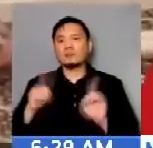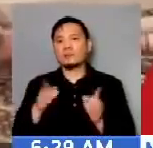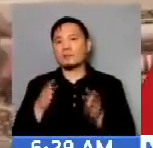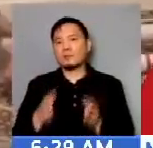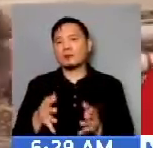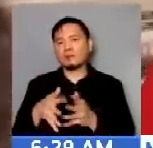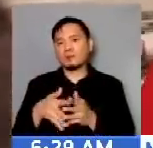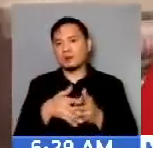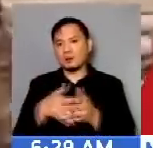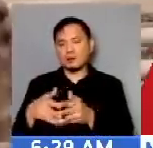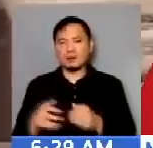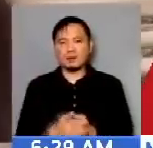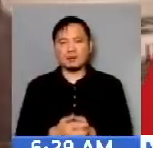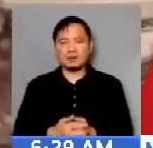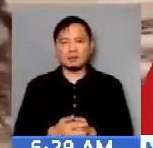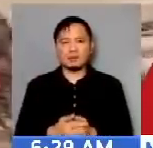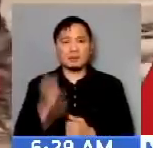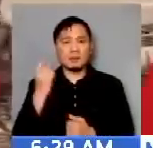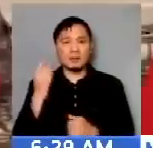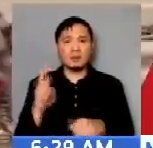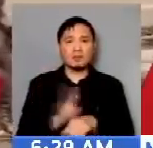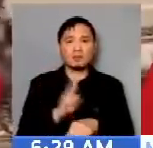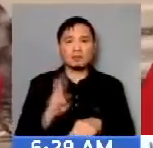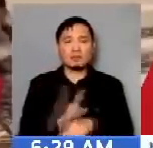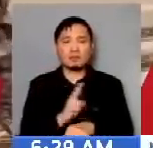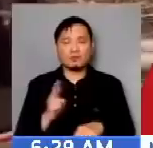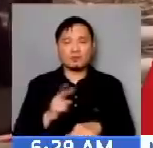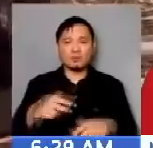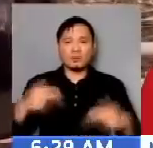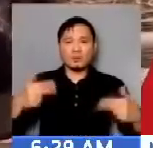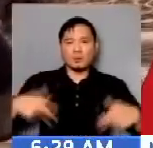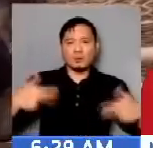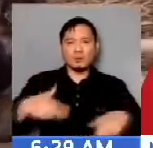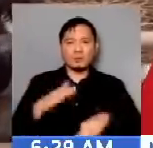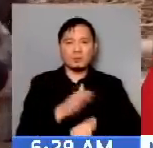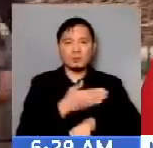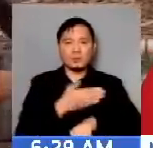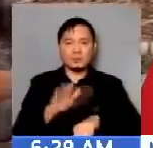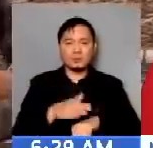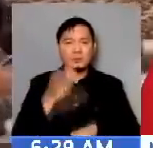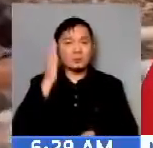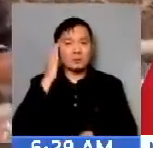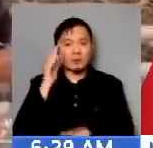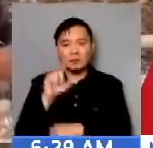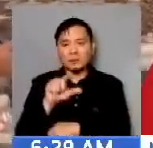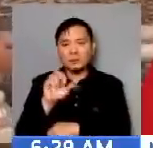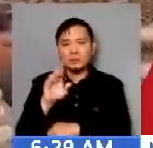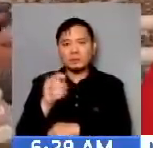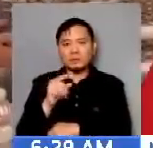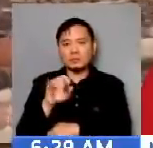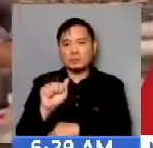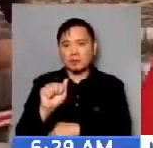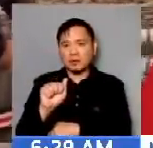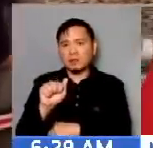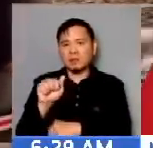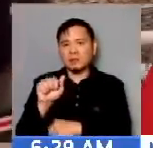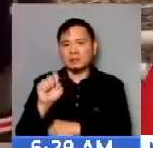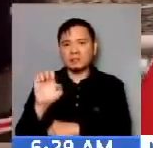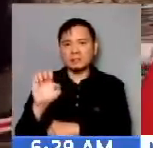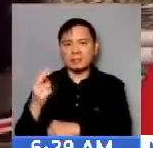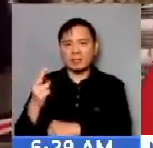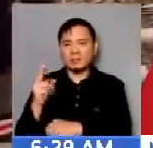Toto hataw sa upbeat music and dancers ng Georgia Tech Filipino Student Association. Sinasabihan nila ng hip-hop moves